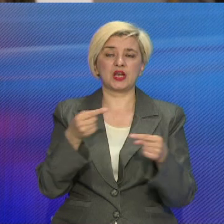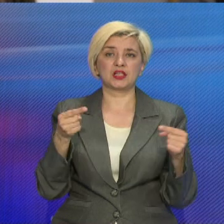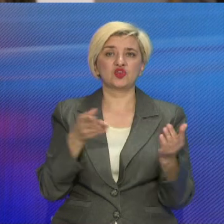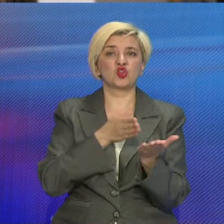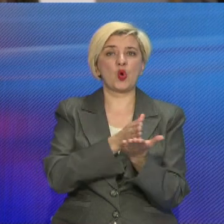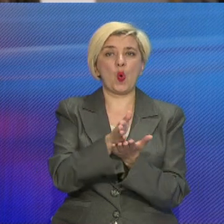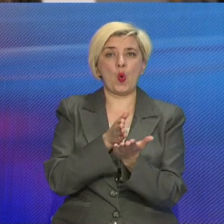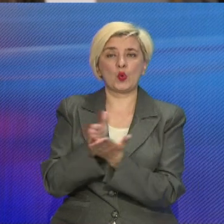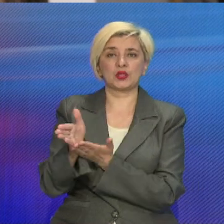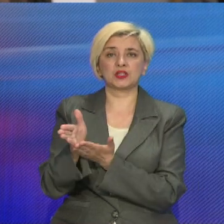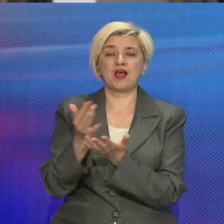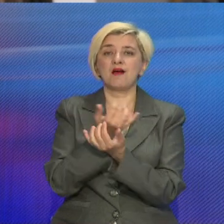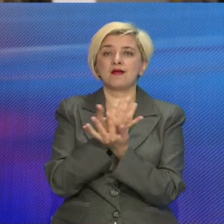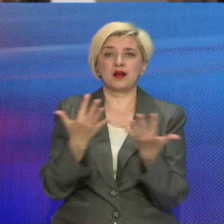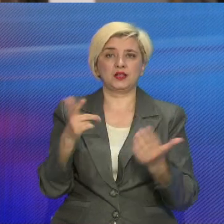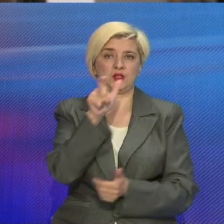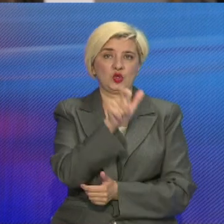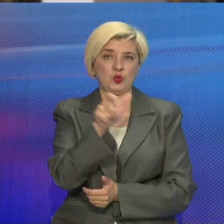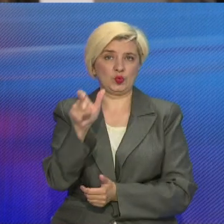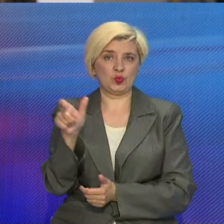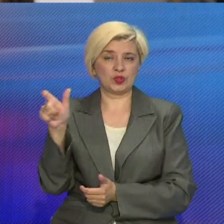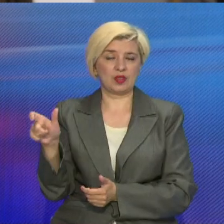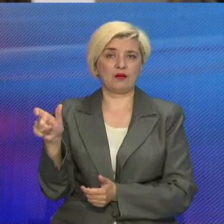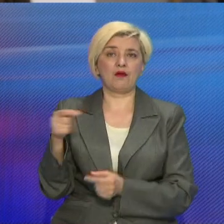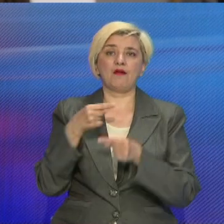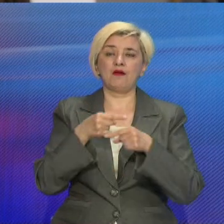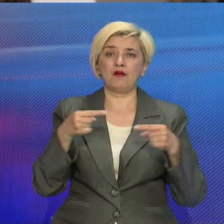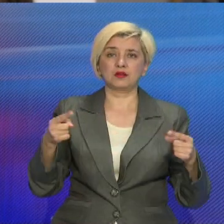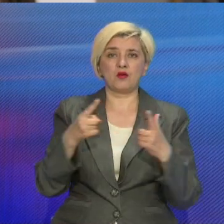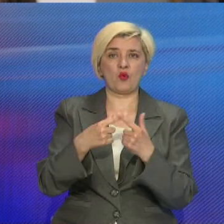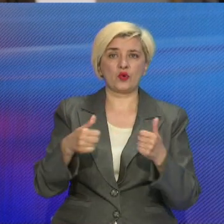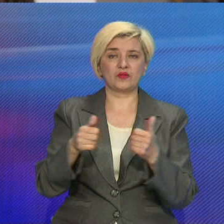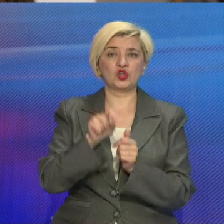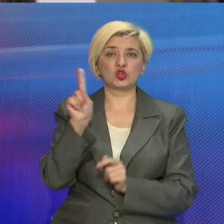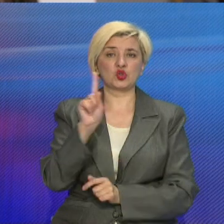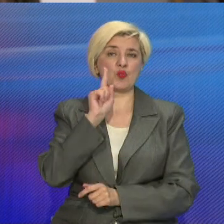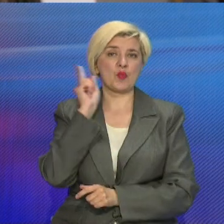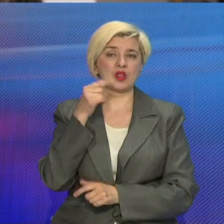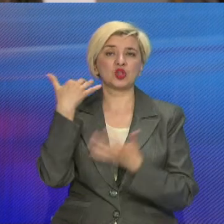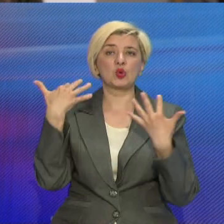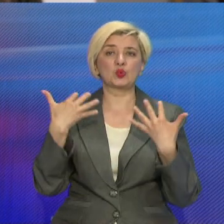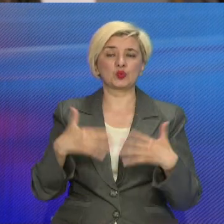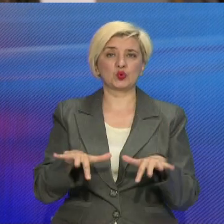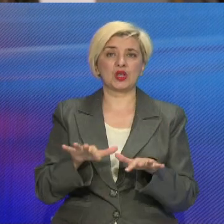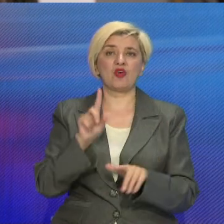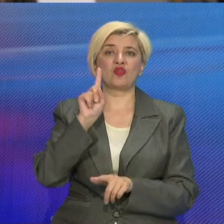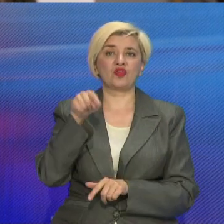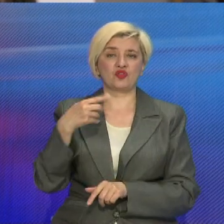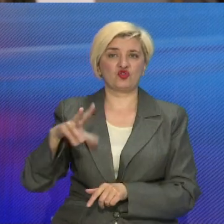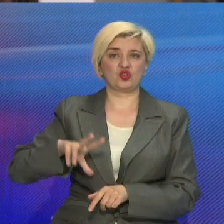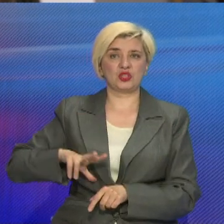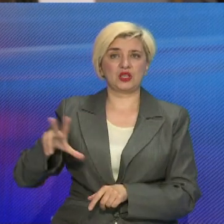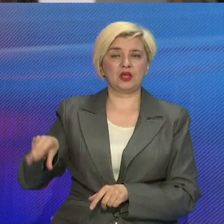отраслей разных людей, с разных организаций, что молодые уже даже директора